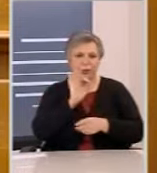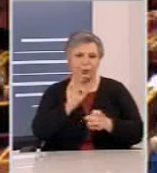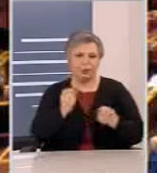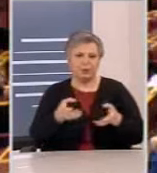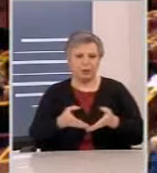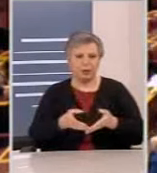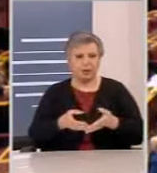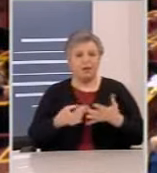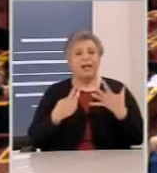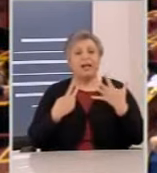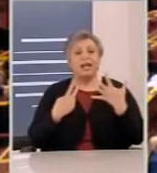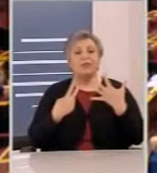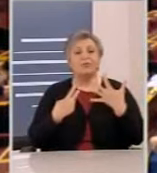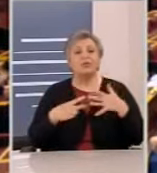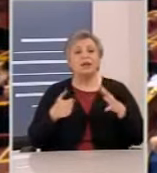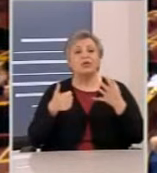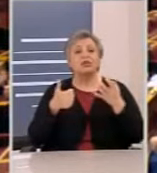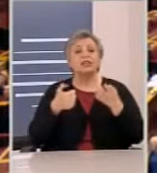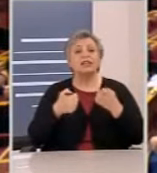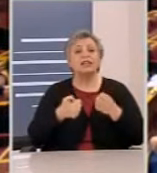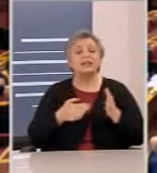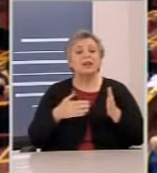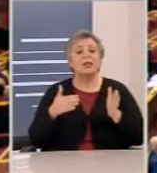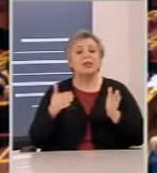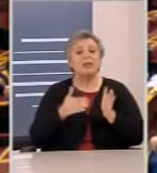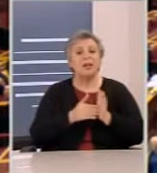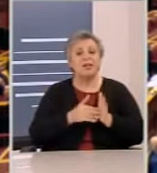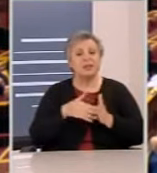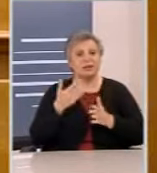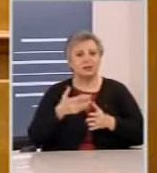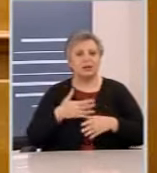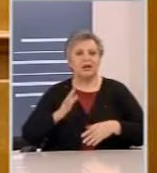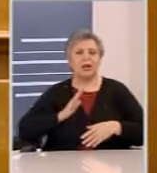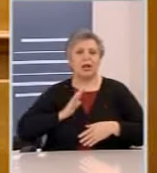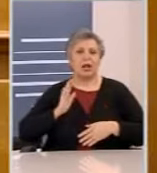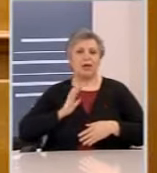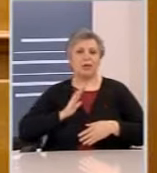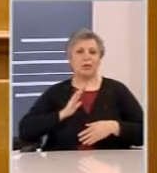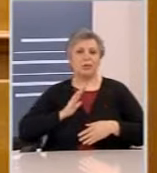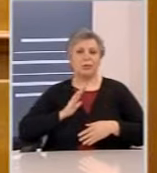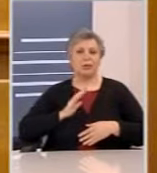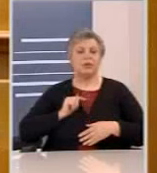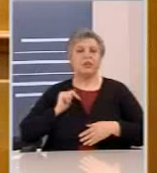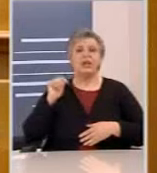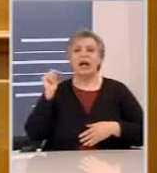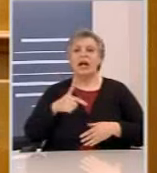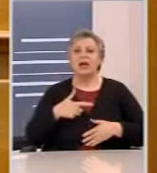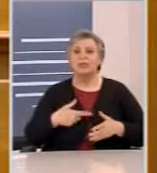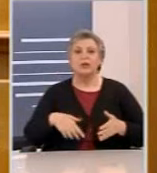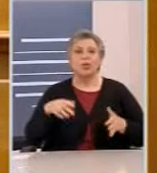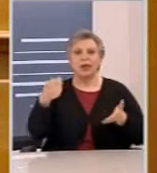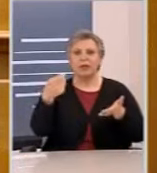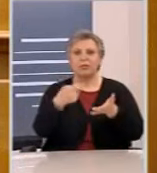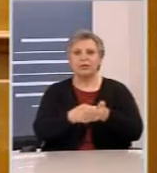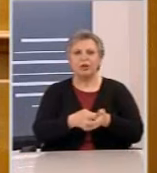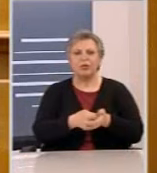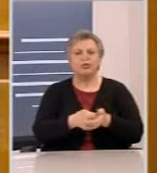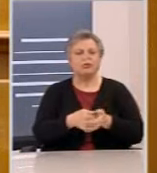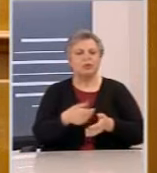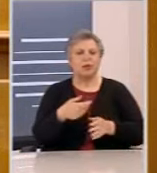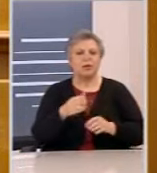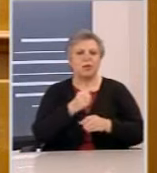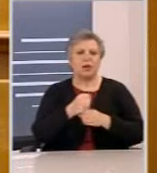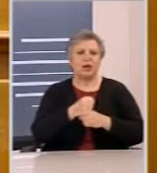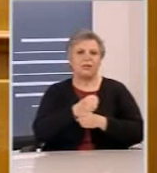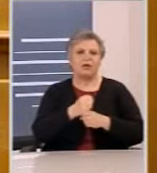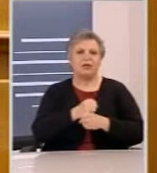760.000 πολίτες, το 1/3 των ανασφάλιστων ανθρώπων, έχουν μηδενική συμμετοχή στη φαρμακευτική δαπάνη.